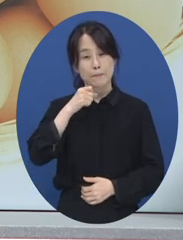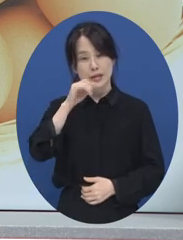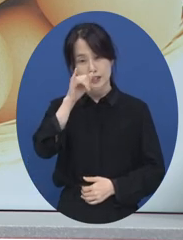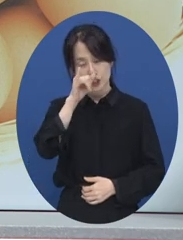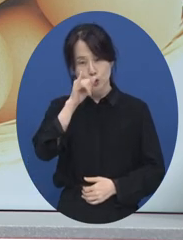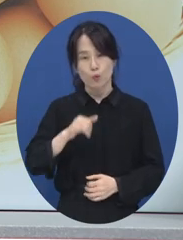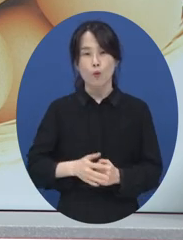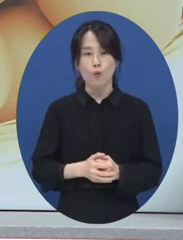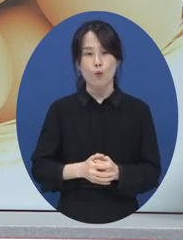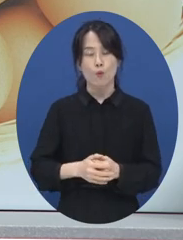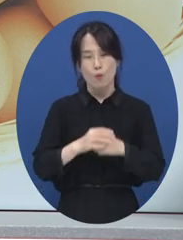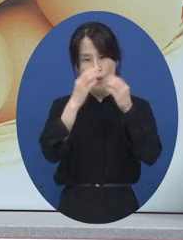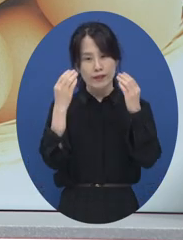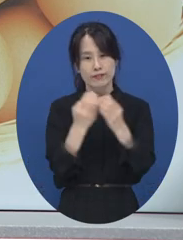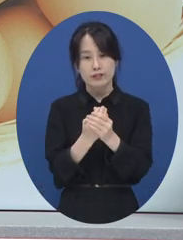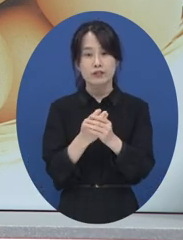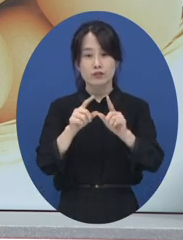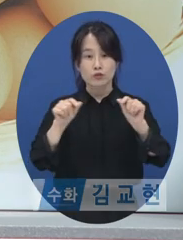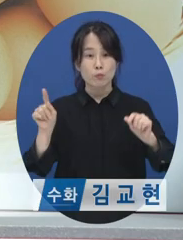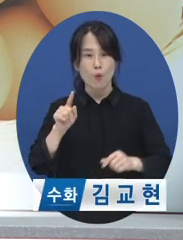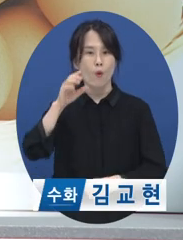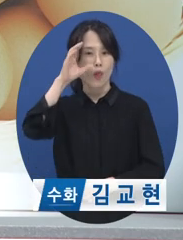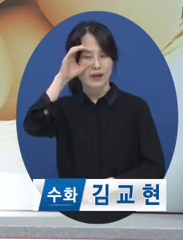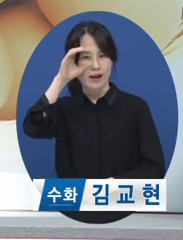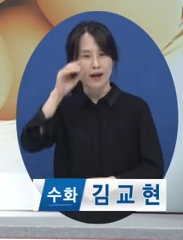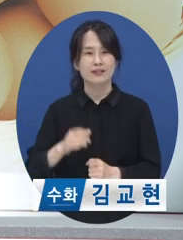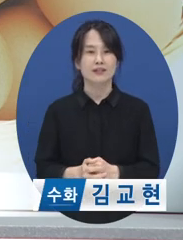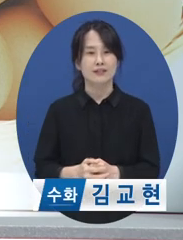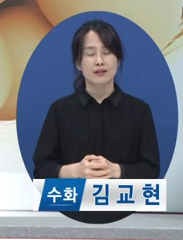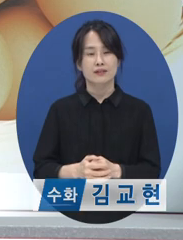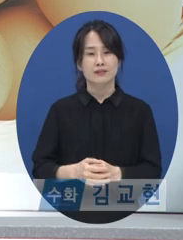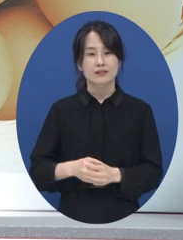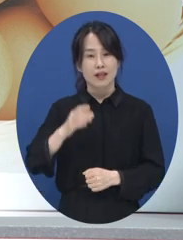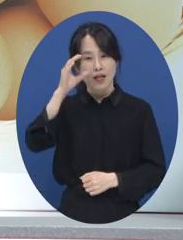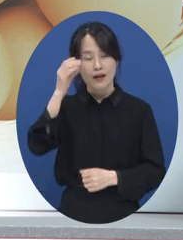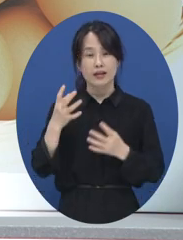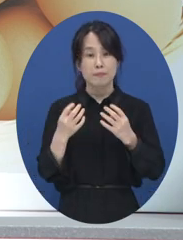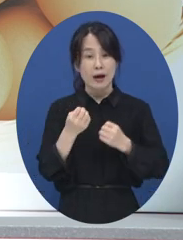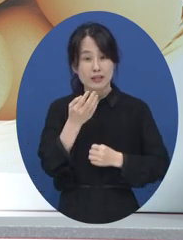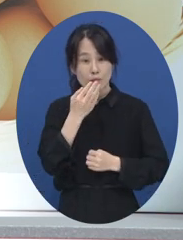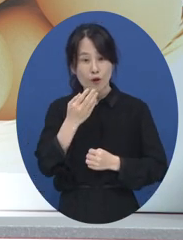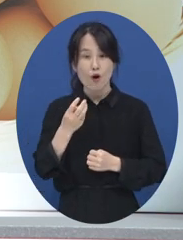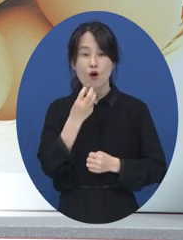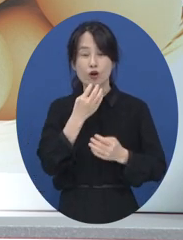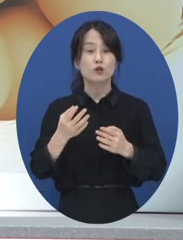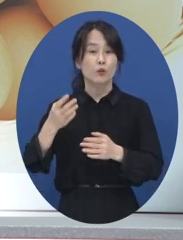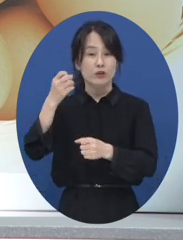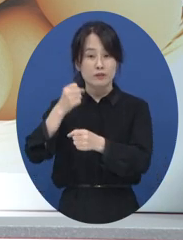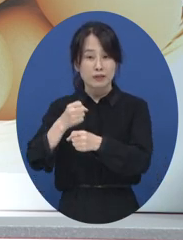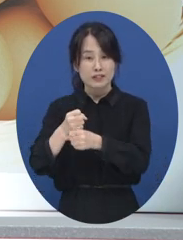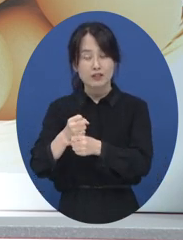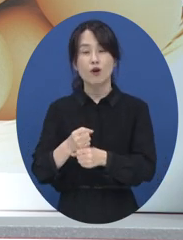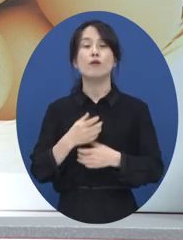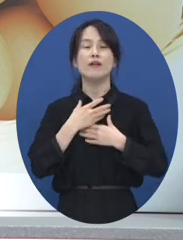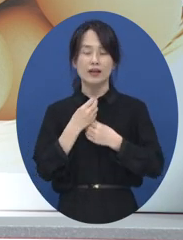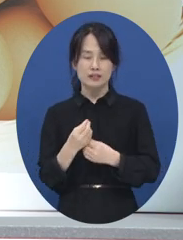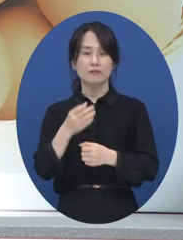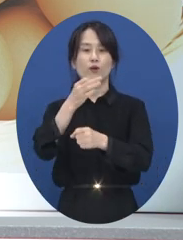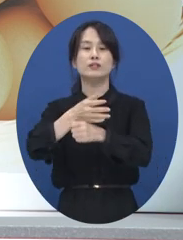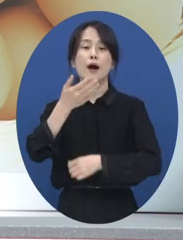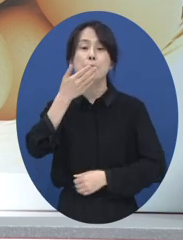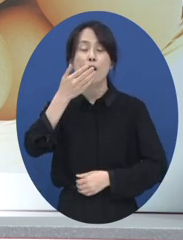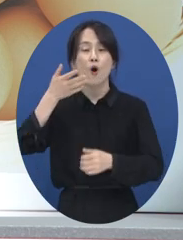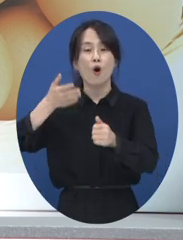맛도 좋고 영양학적으로 완전 식품이란 여신 계란 밥상에서 4시 볼 수 있는 계란이 경우도 에서 나온 것이라면 안심하고 드셔도